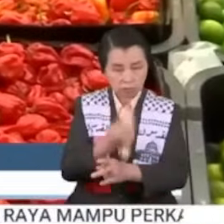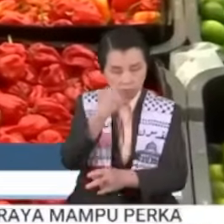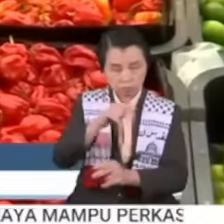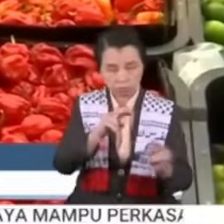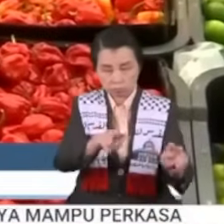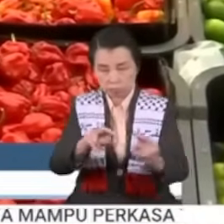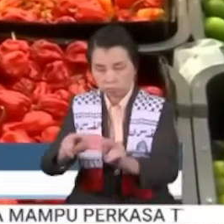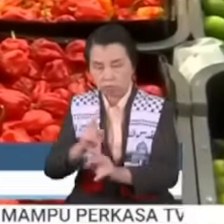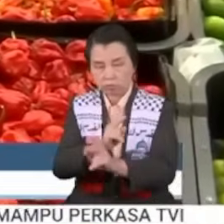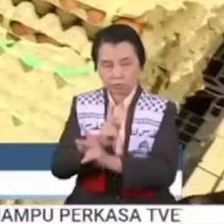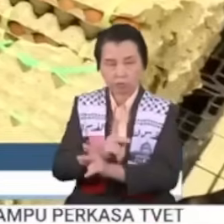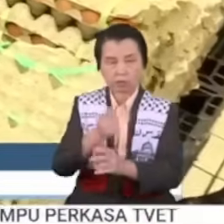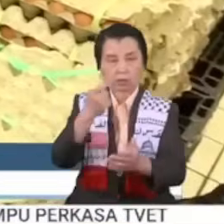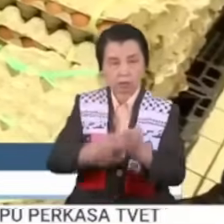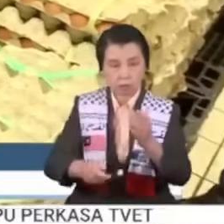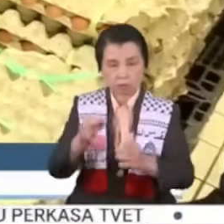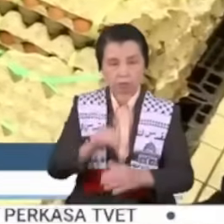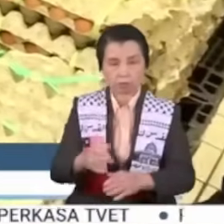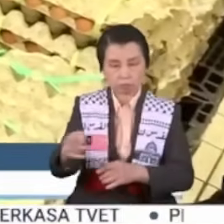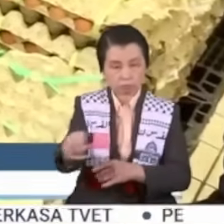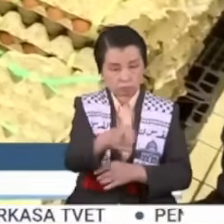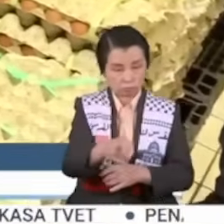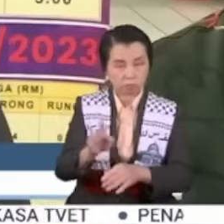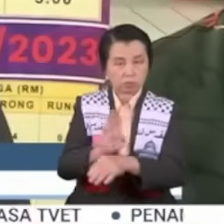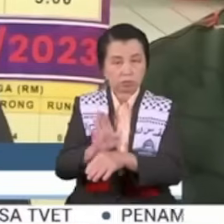memantau harga dan